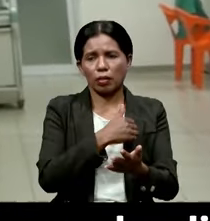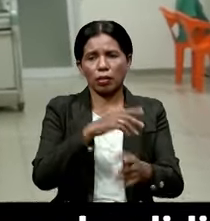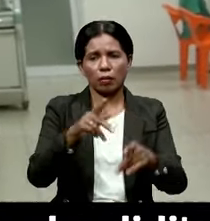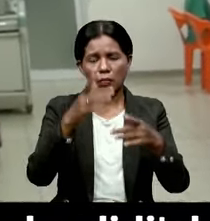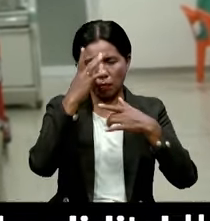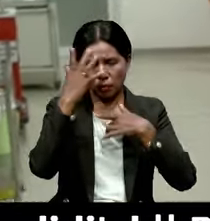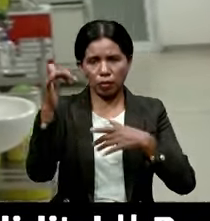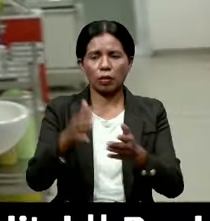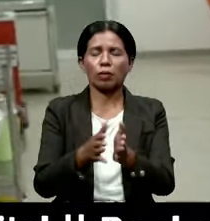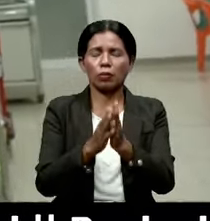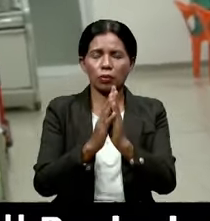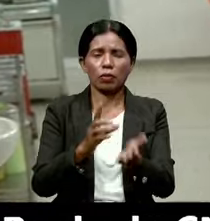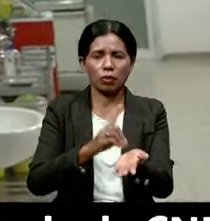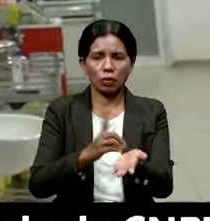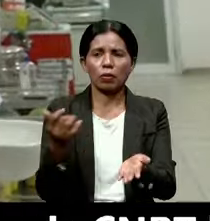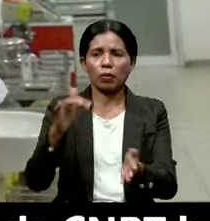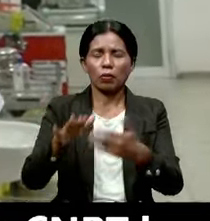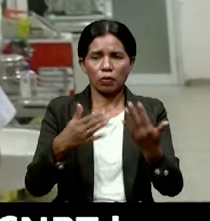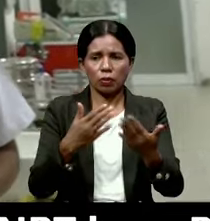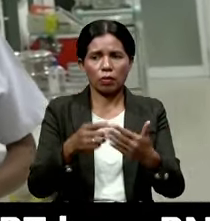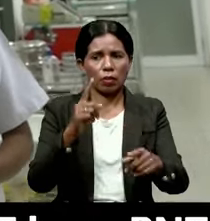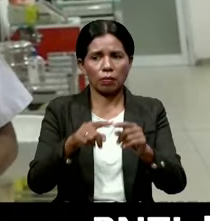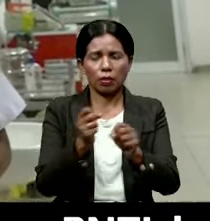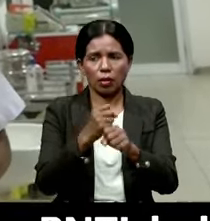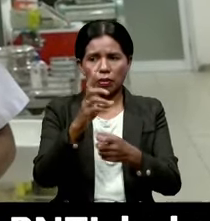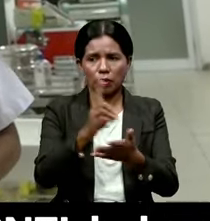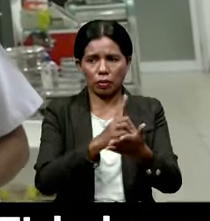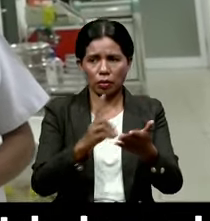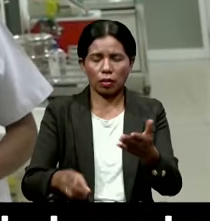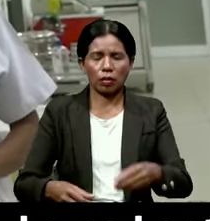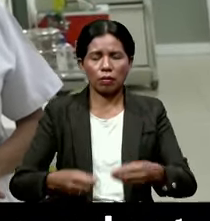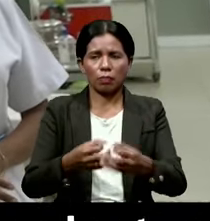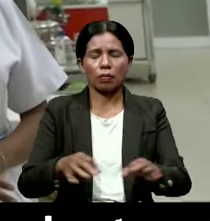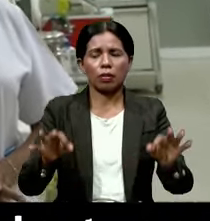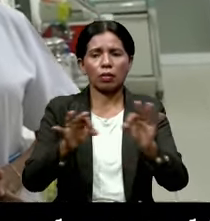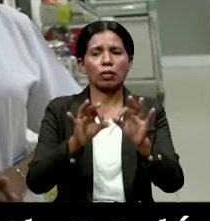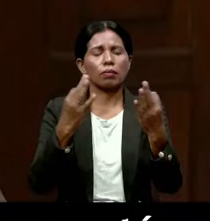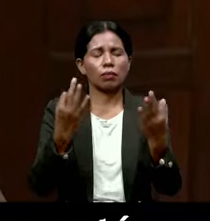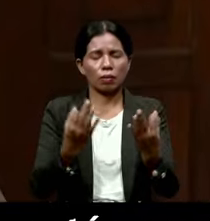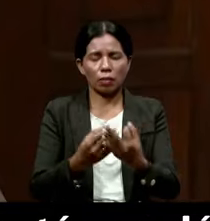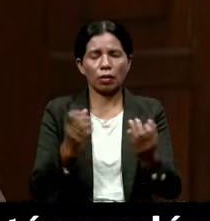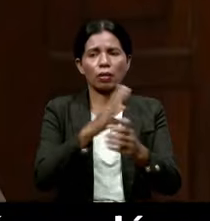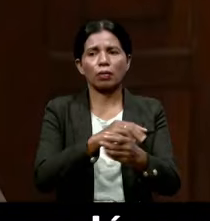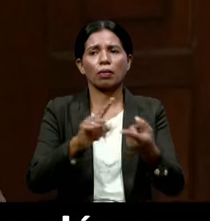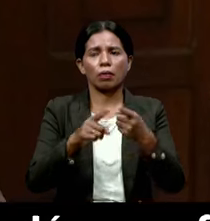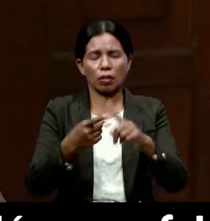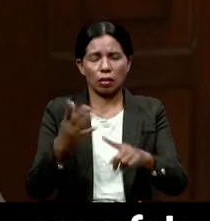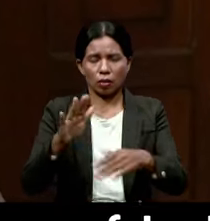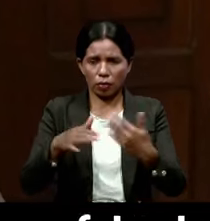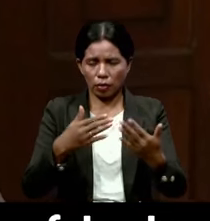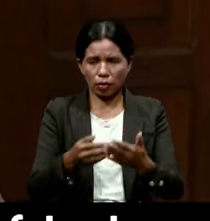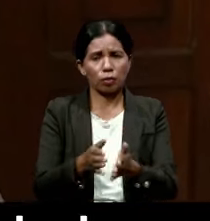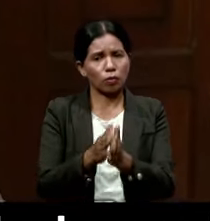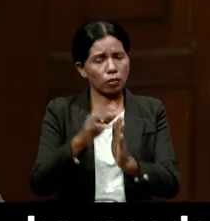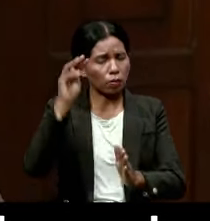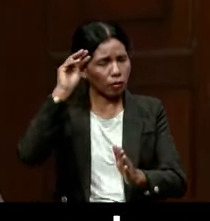sira husu ba pessoal saudi sira. Atula bele halo diskriminasaun ho difo prioridade ba familia no kolega. paciente sirane mos ezizi